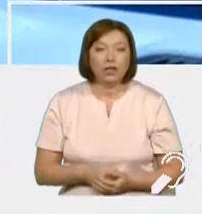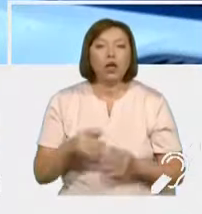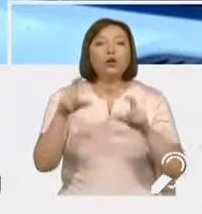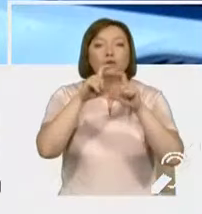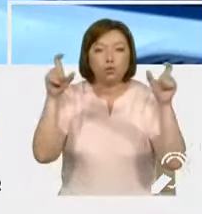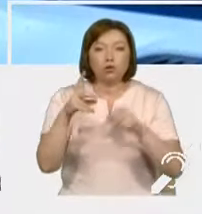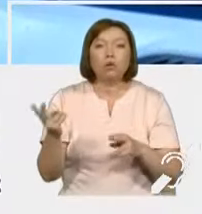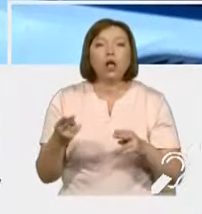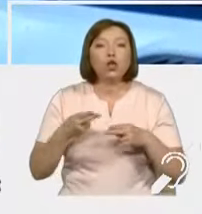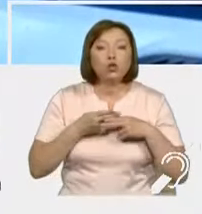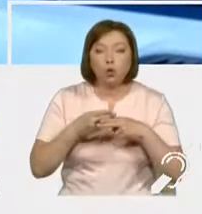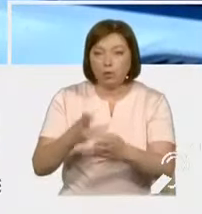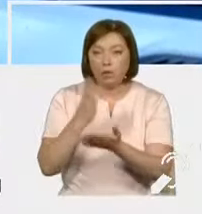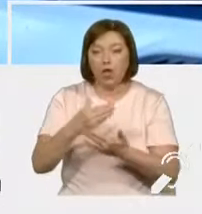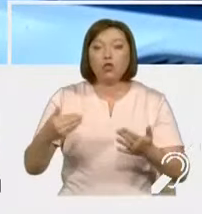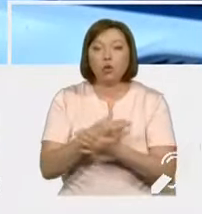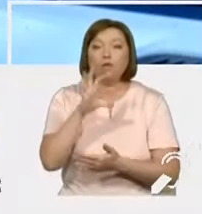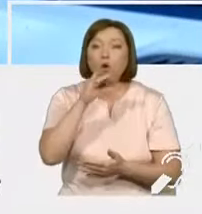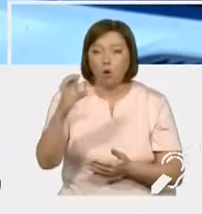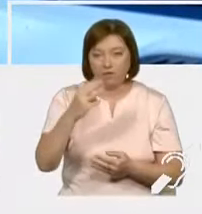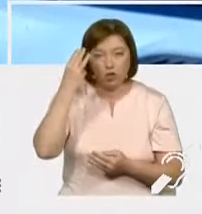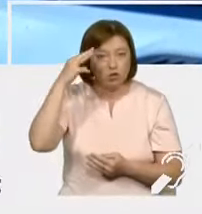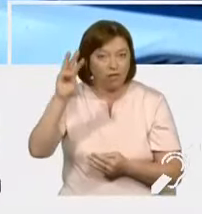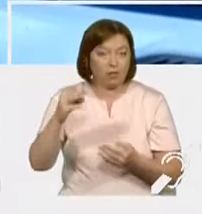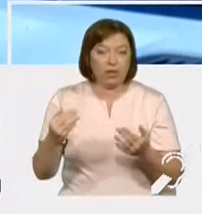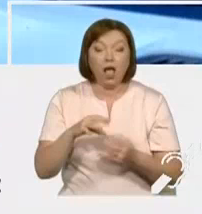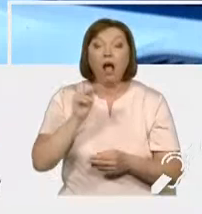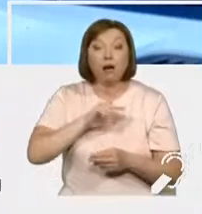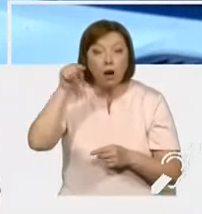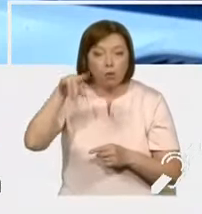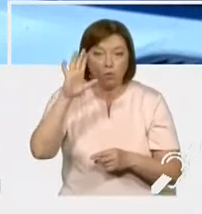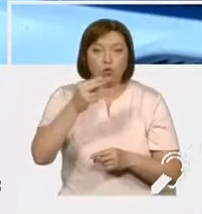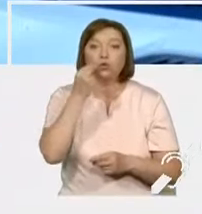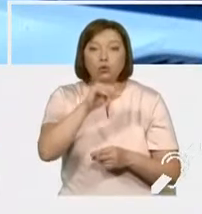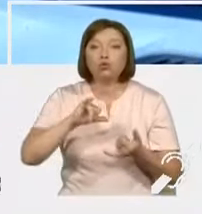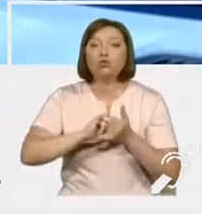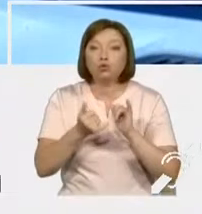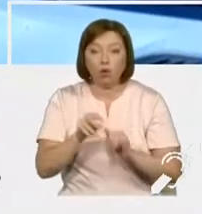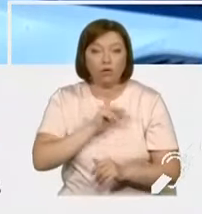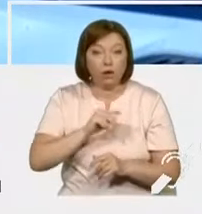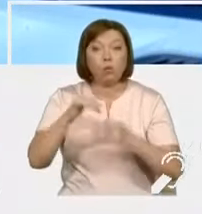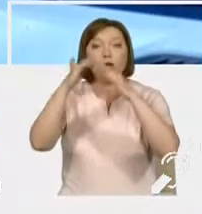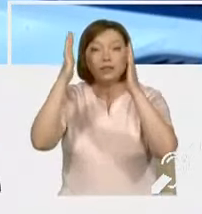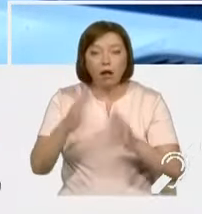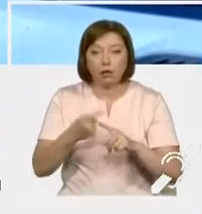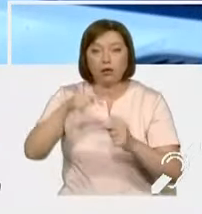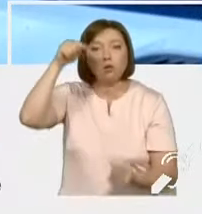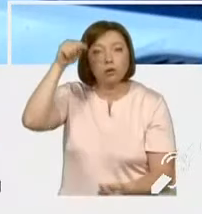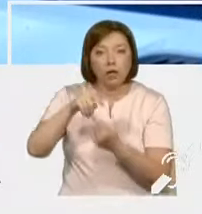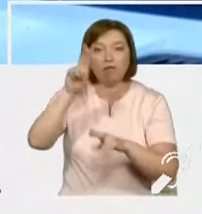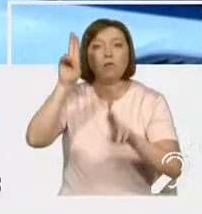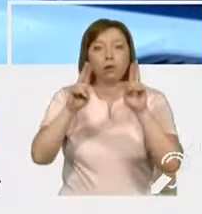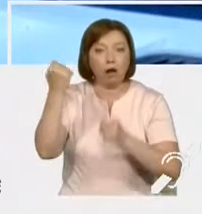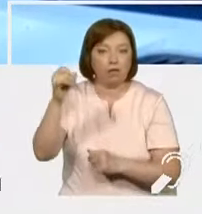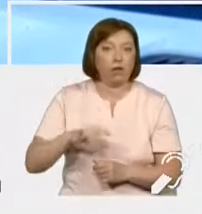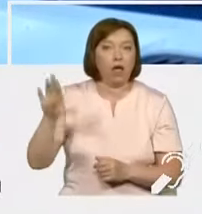Serviciul de ambulanță Orhei are un sediu nou și modern. Angajații vor avea condiții optime de lucru într-o clădire ce corespunde